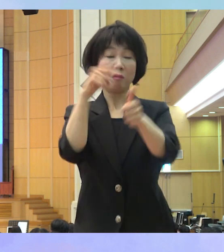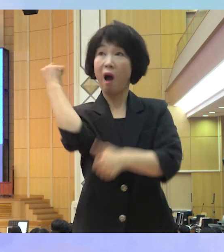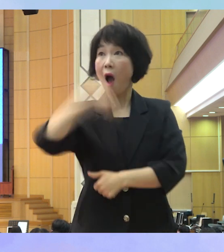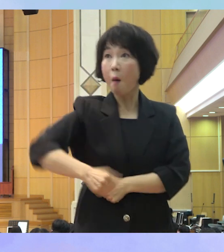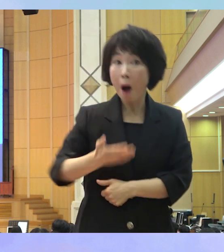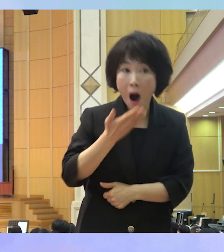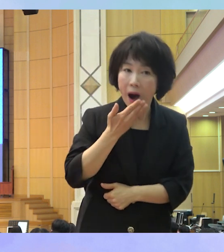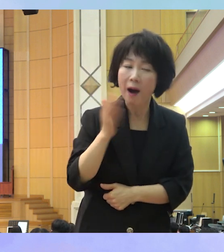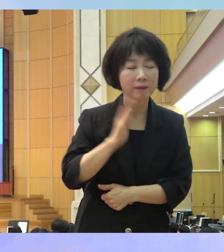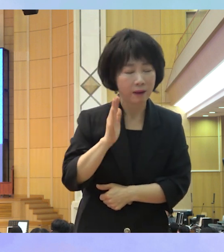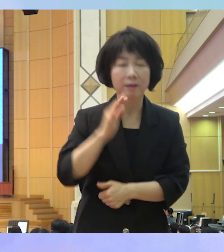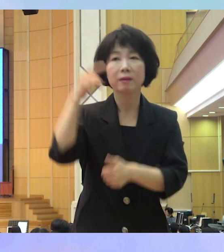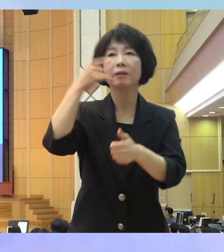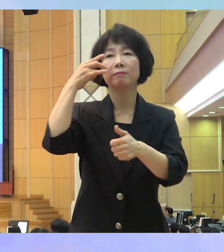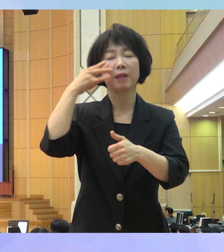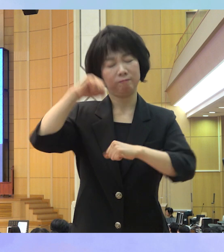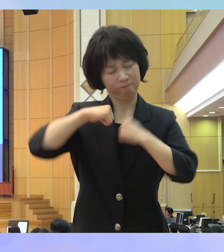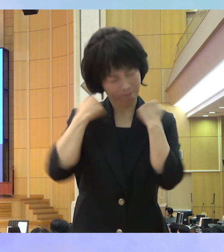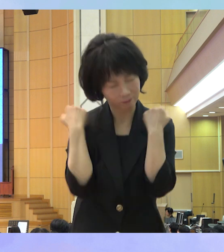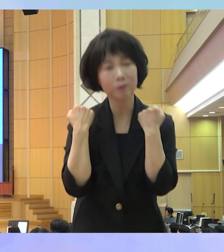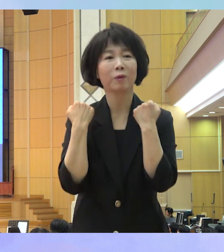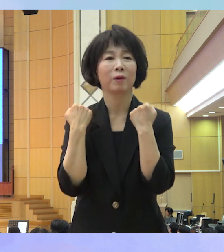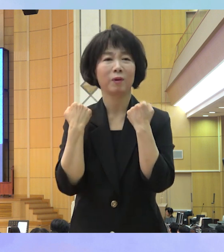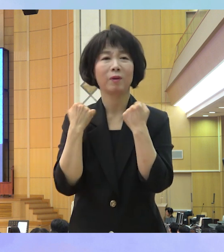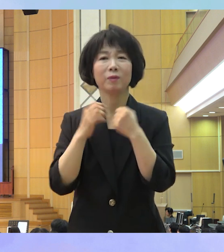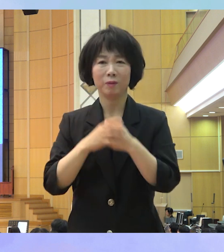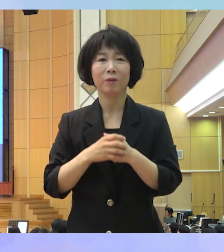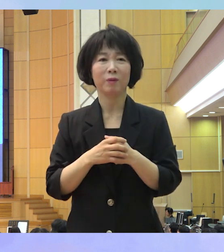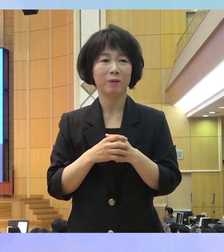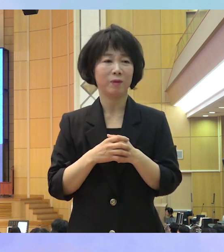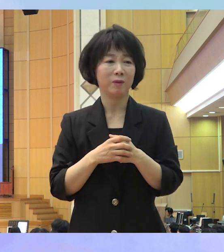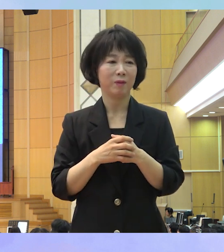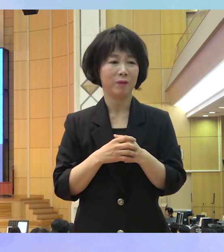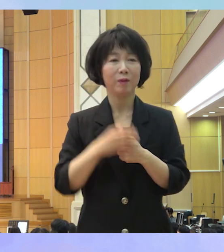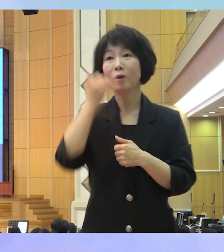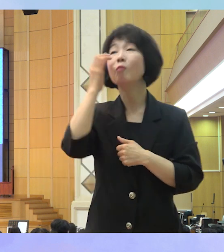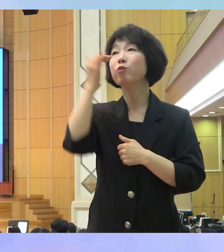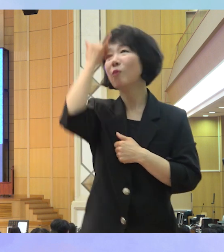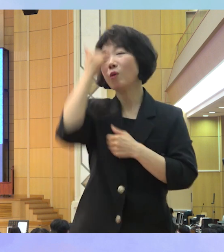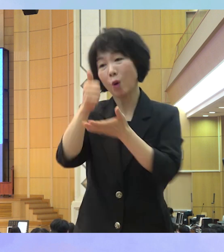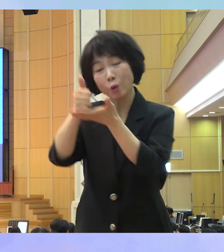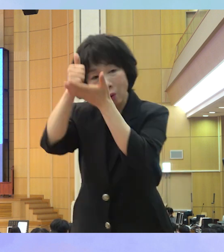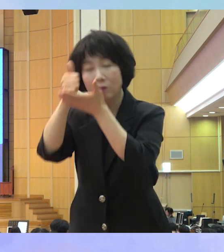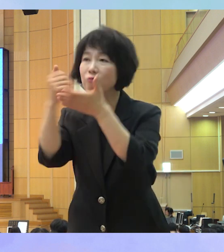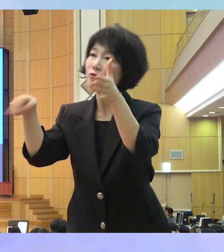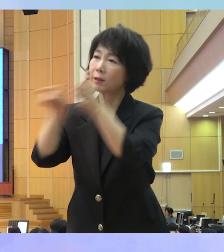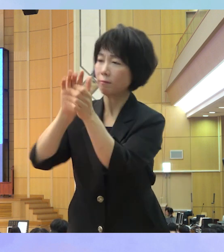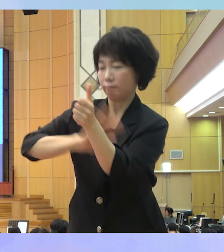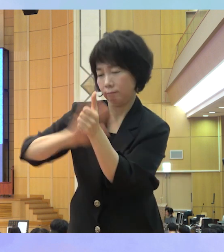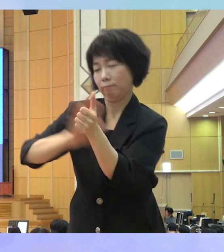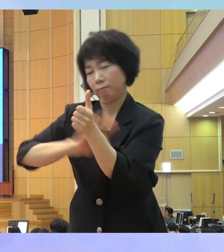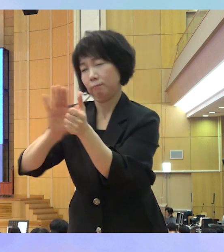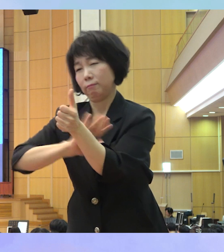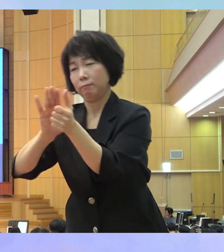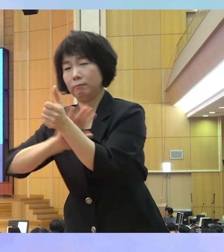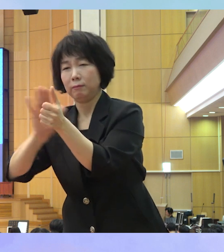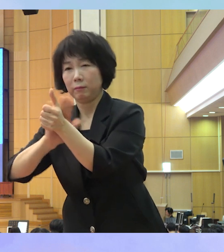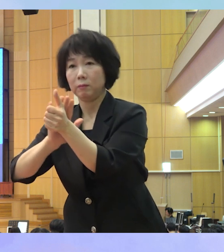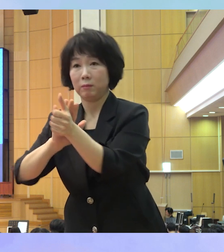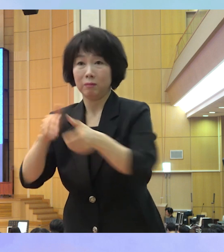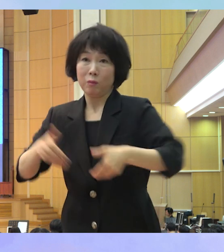얼마나 정이 없어요. 사실 우리가 부모님을 공경하고 또 부모님을 위해 드려야 되는 이유 중에 큰 게